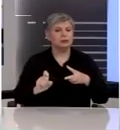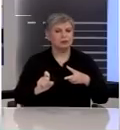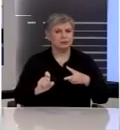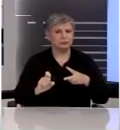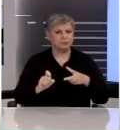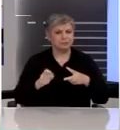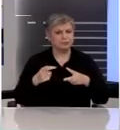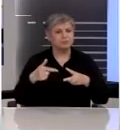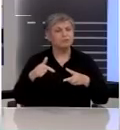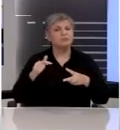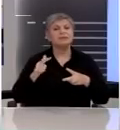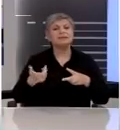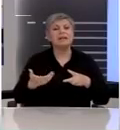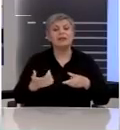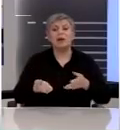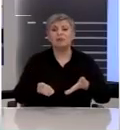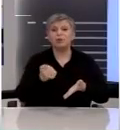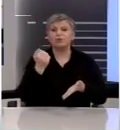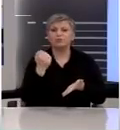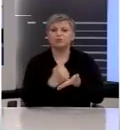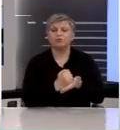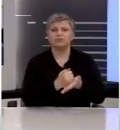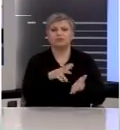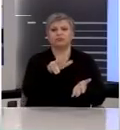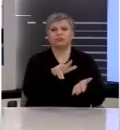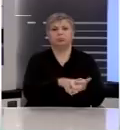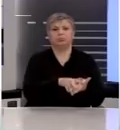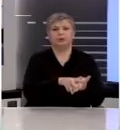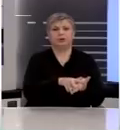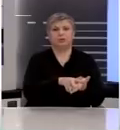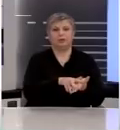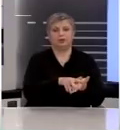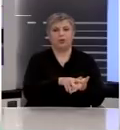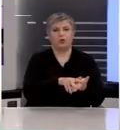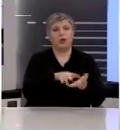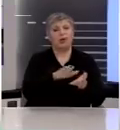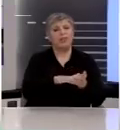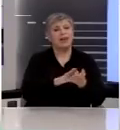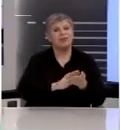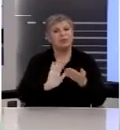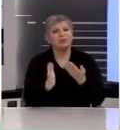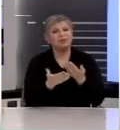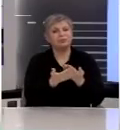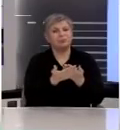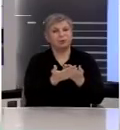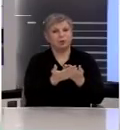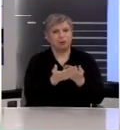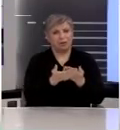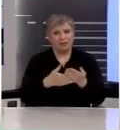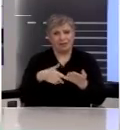End User Certificate, δηλαδή το πιστοποιητικό, το οποίο επικύρωσε η πρεσβεία μας στο